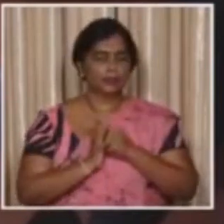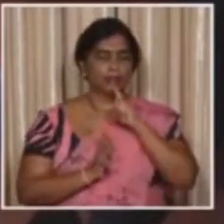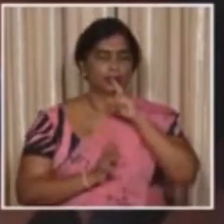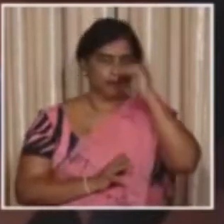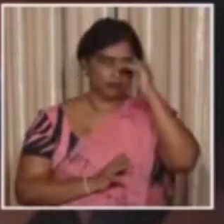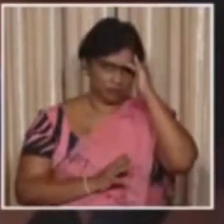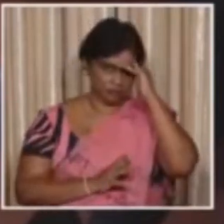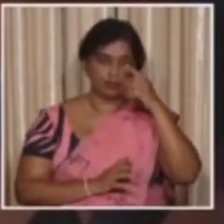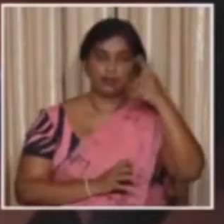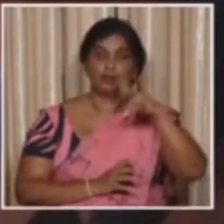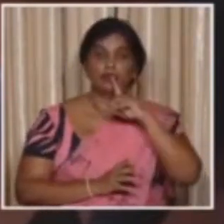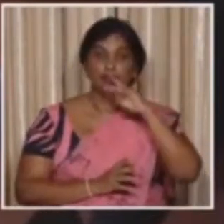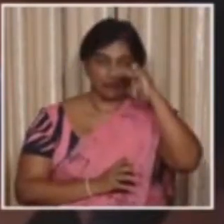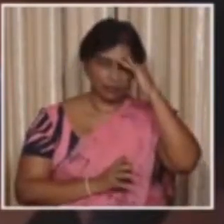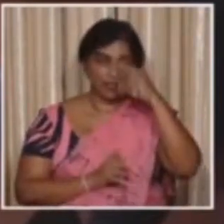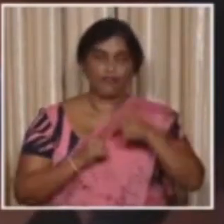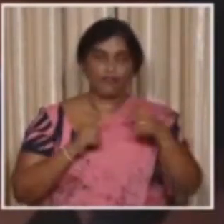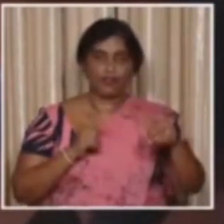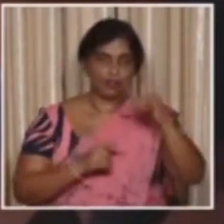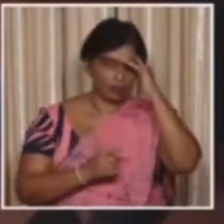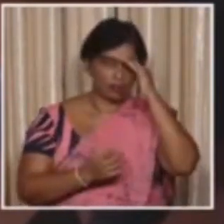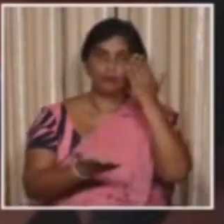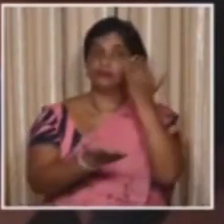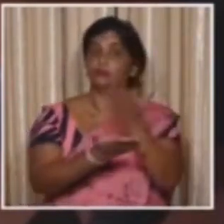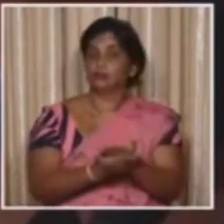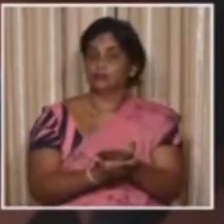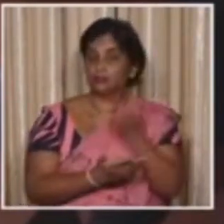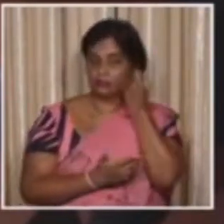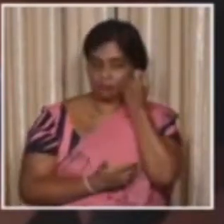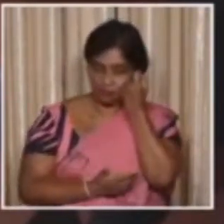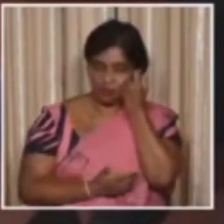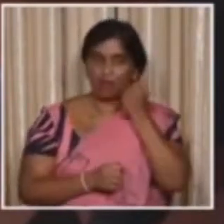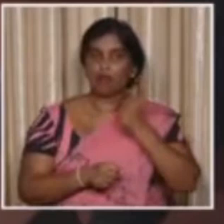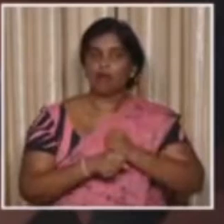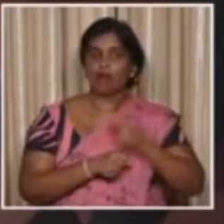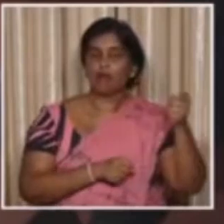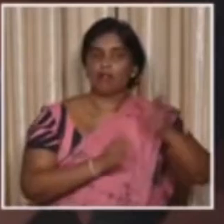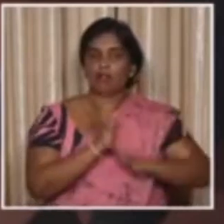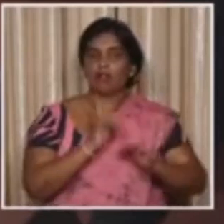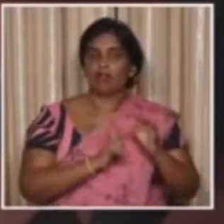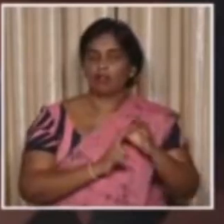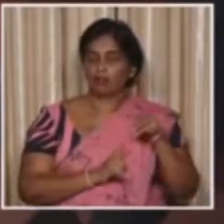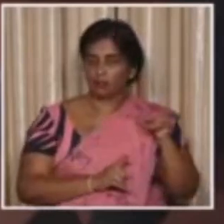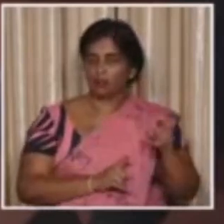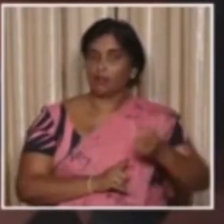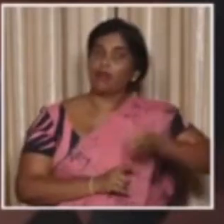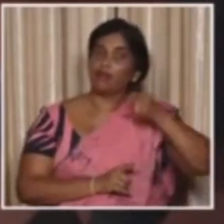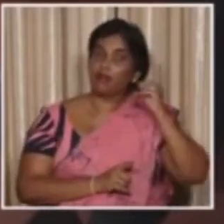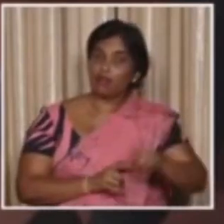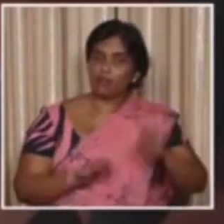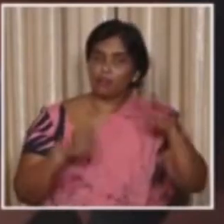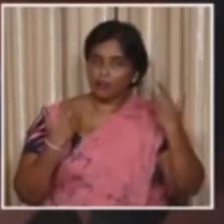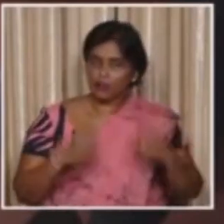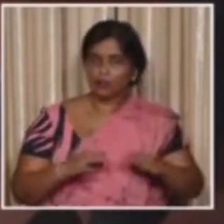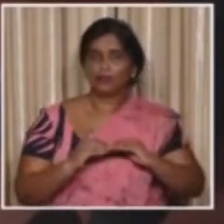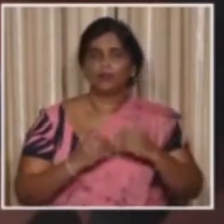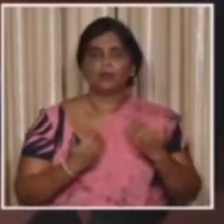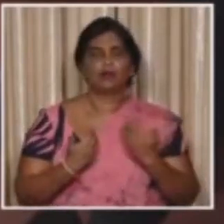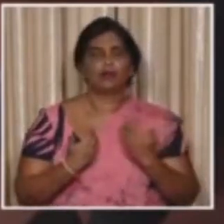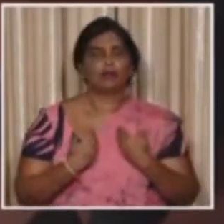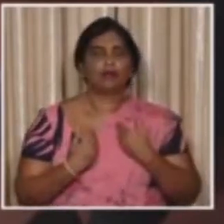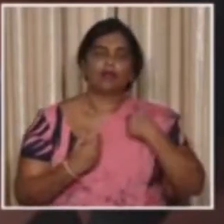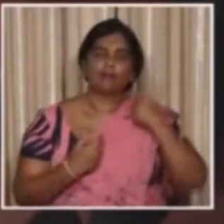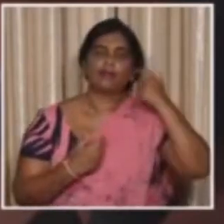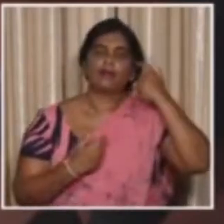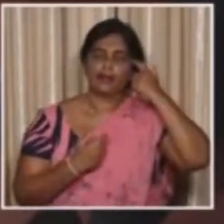niyoja kata naik itu muni, vipaksi naik itu mahasiswa ini diripat kala yojana apa, andu paksi amat tiwari Anumati kerata pasu, api upakal punya